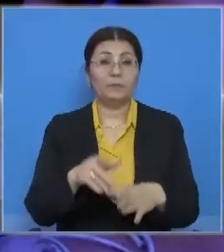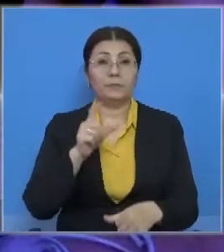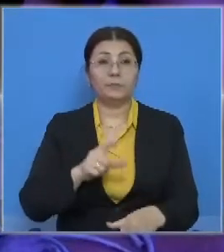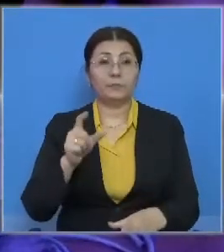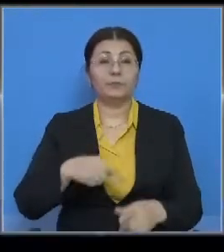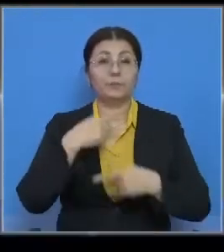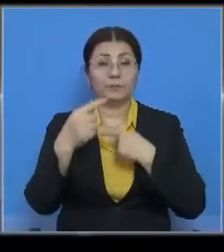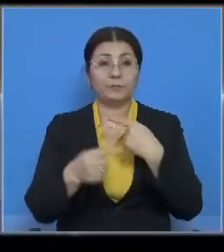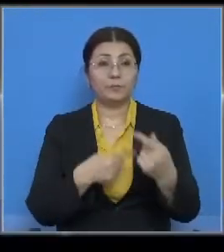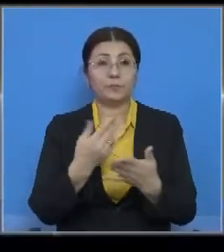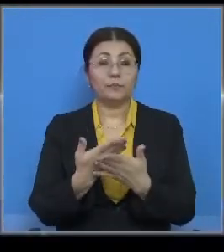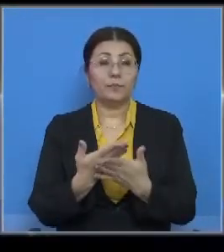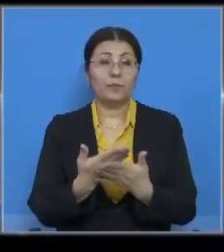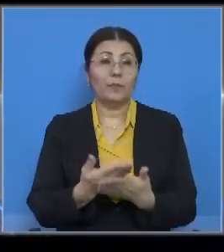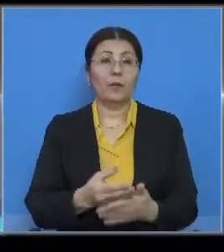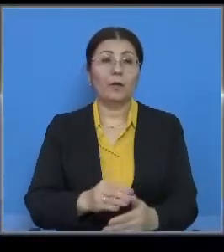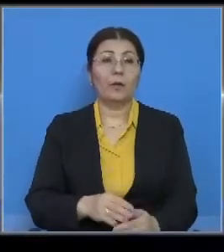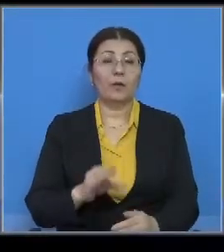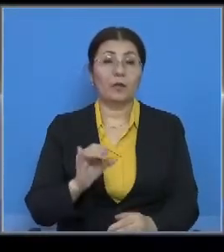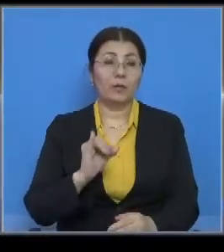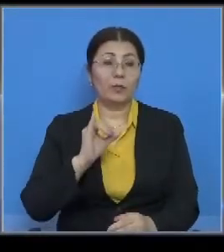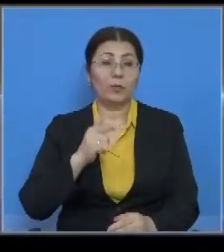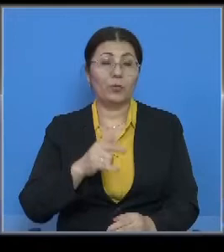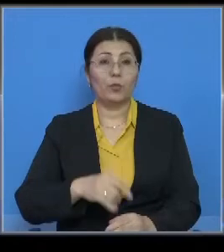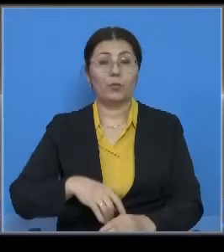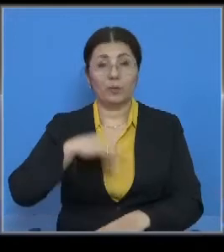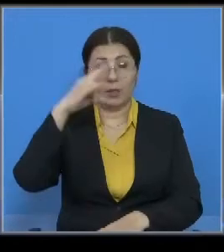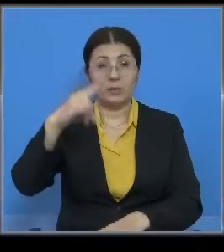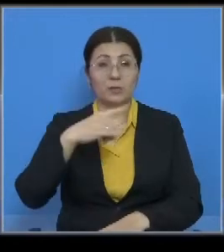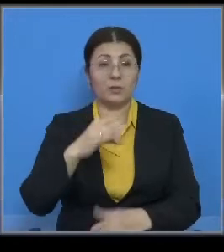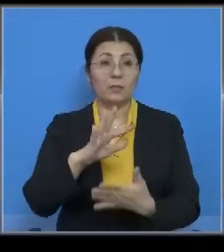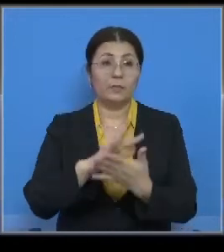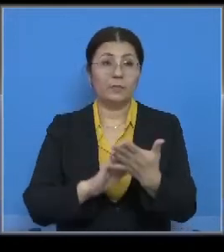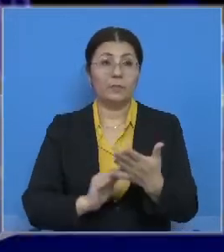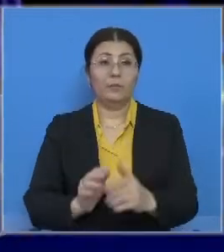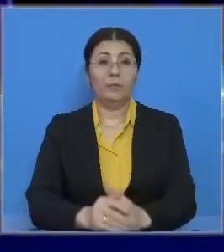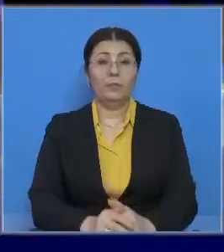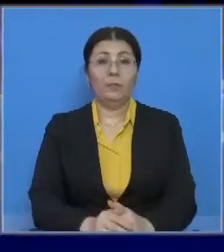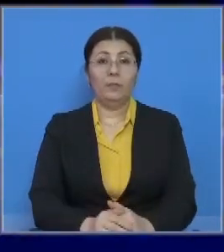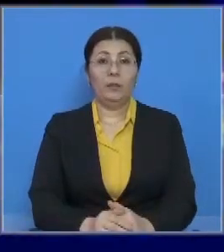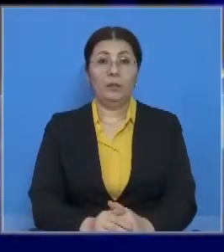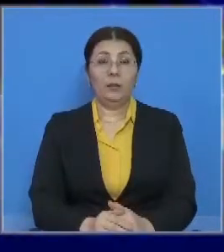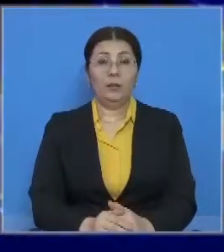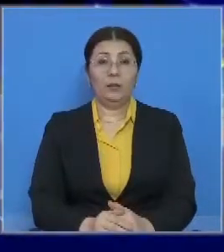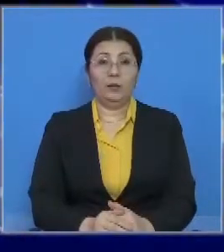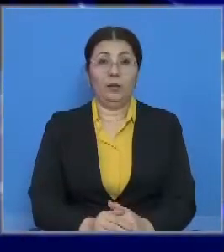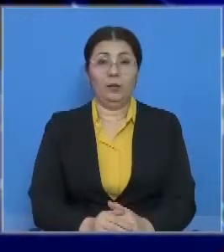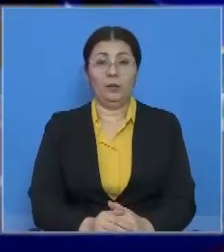Следующая поездка фонда состоится в южных регионах. Жасан Жалбаков, Назерке Утиген, Жандиль Сагиев, телеканал Актобе.